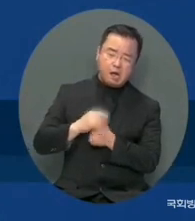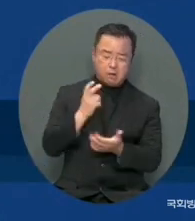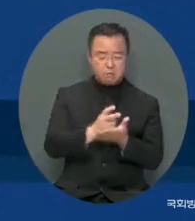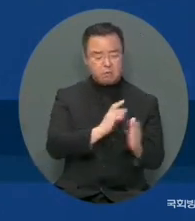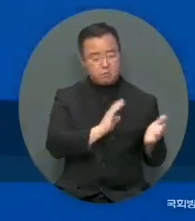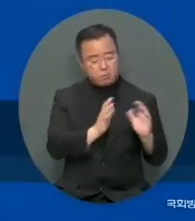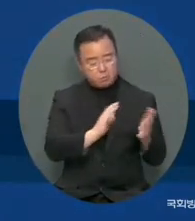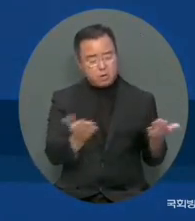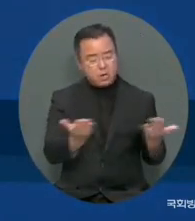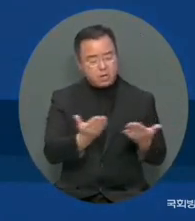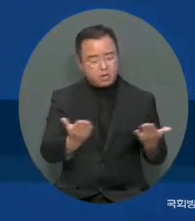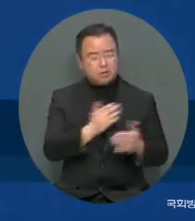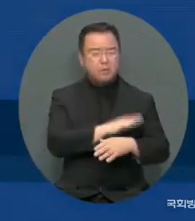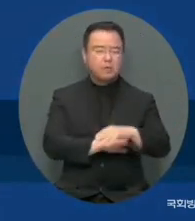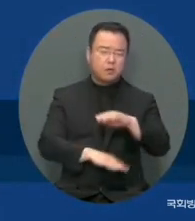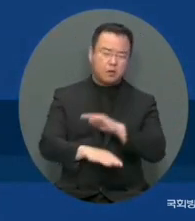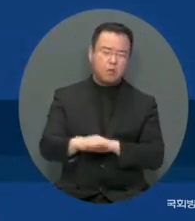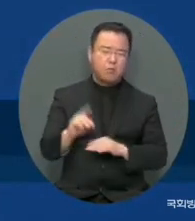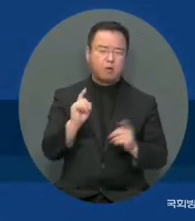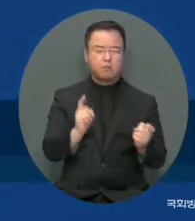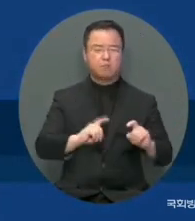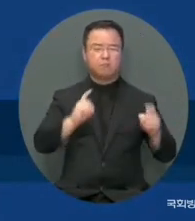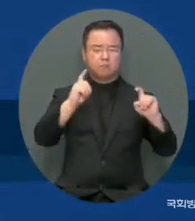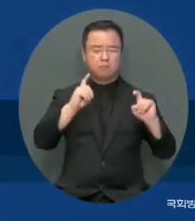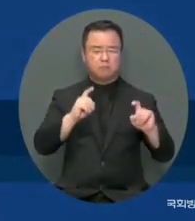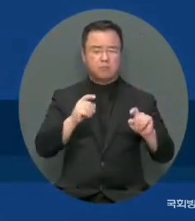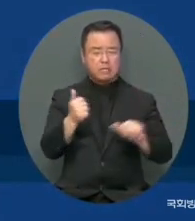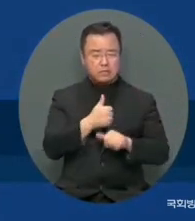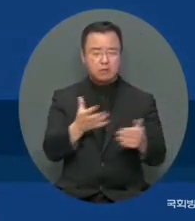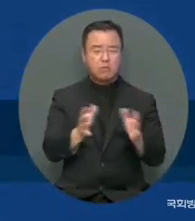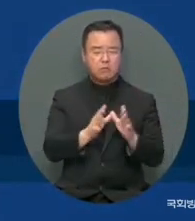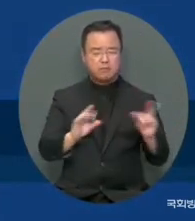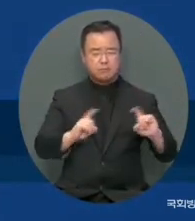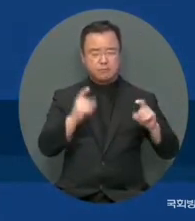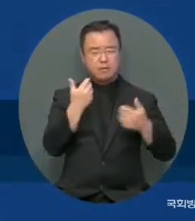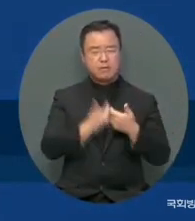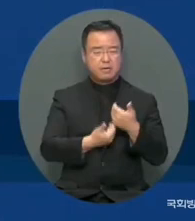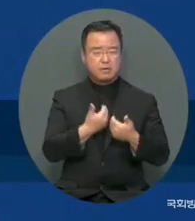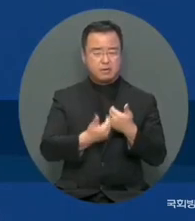과정에서 여야 간 상임위 간의 과도한 갈등이 생기고 있습니다.